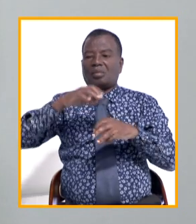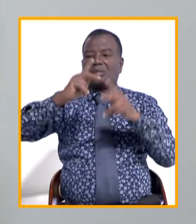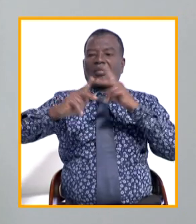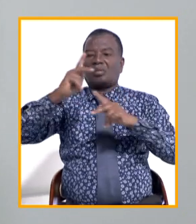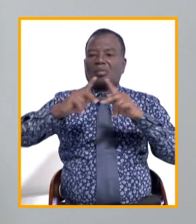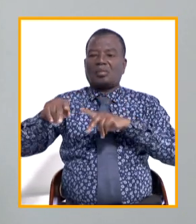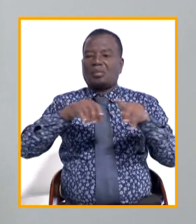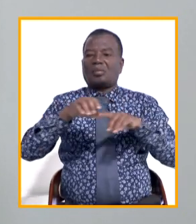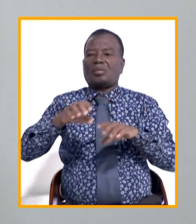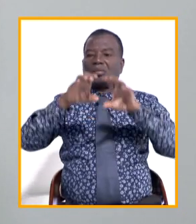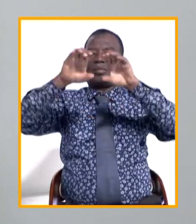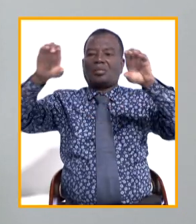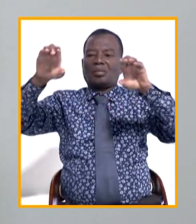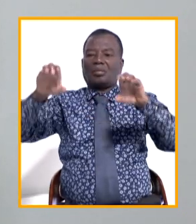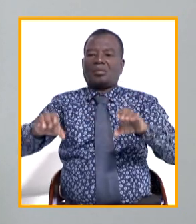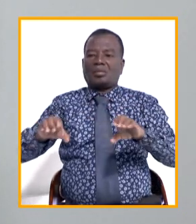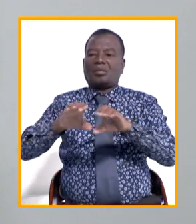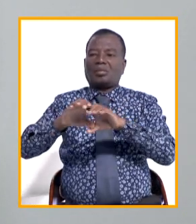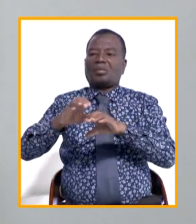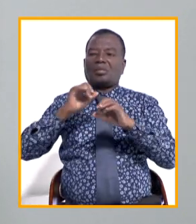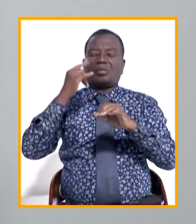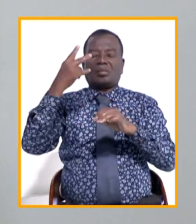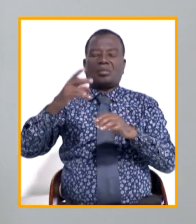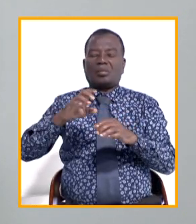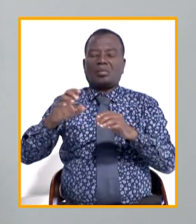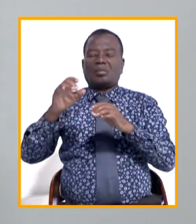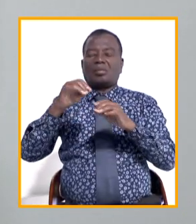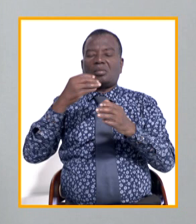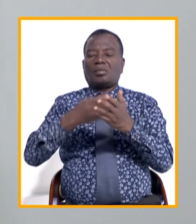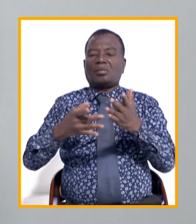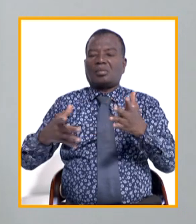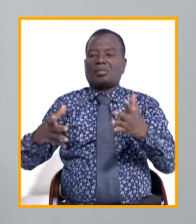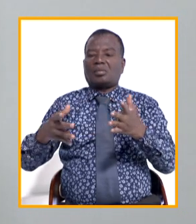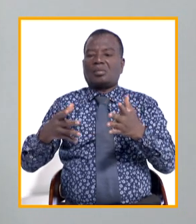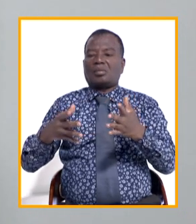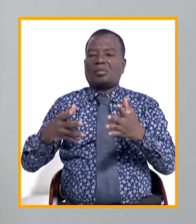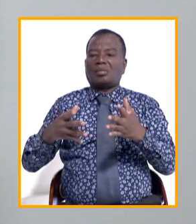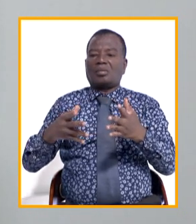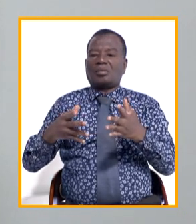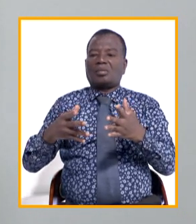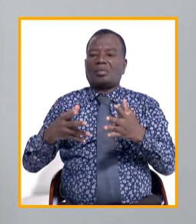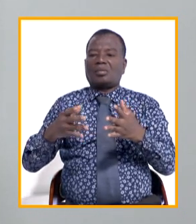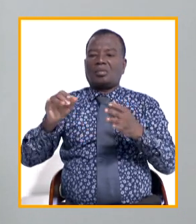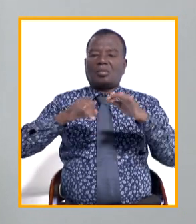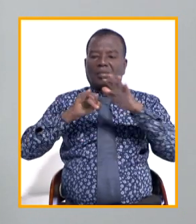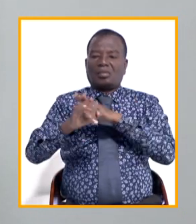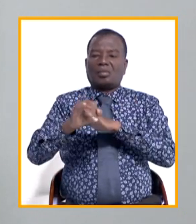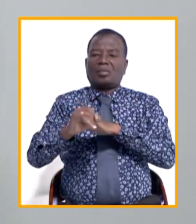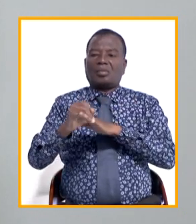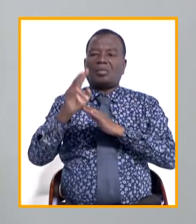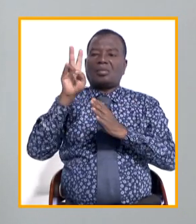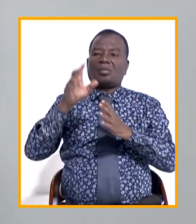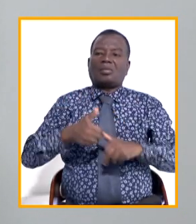et de dresser la cartographie des risques de corruption des établissements et organismes publics. L'instauration de deux